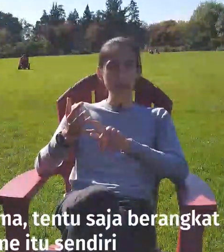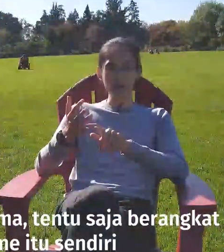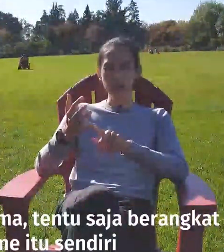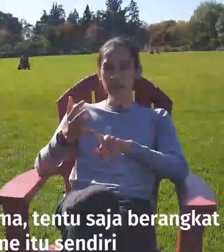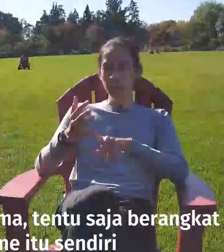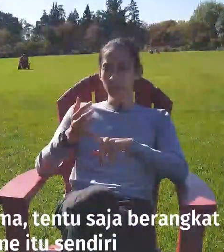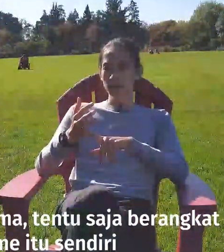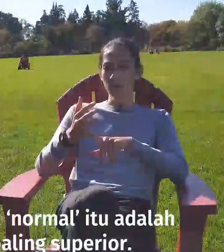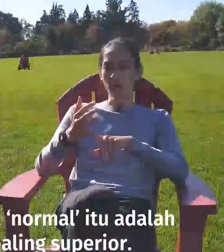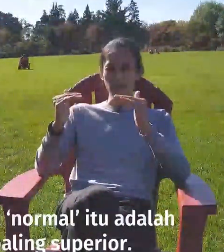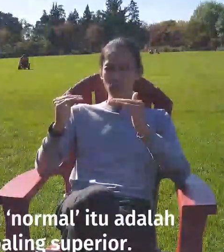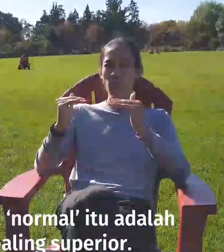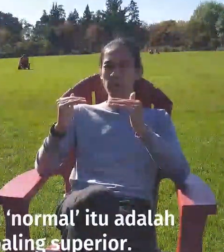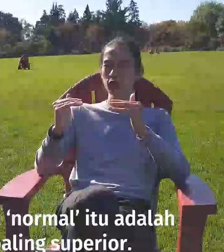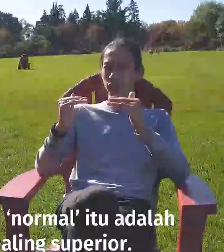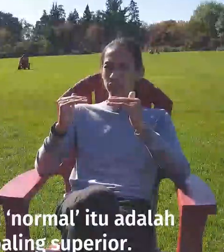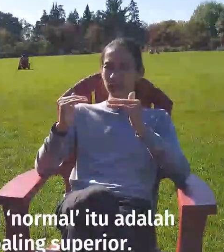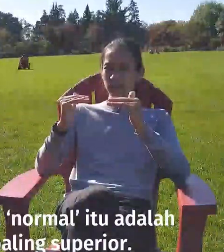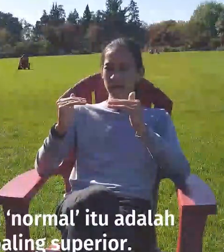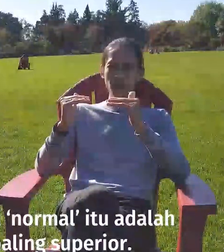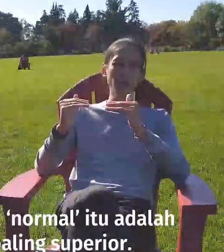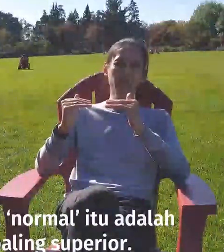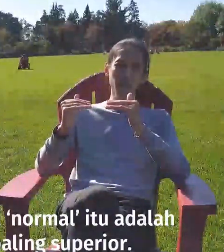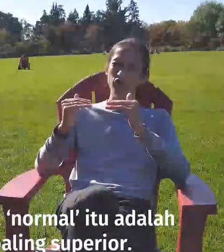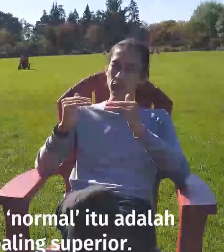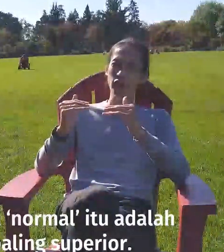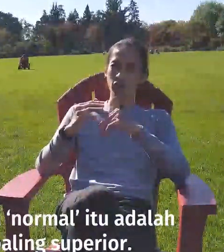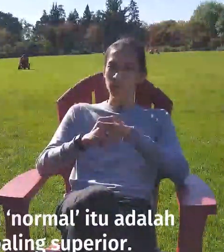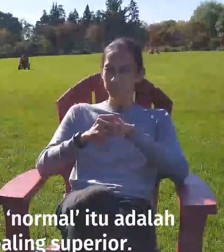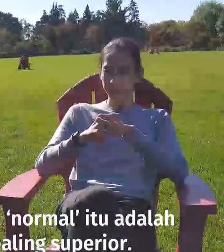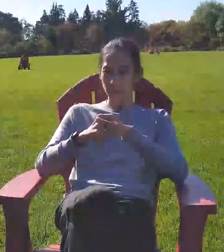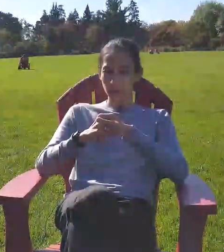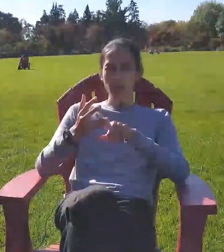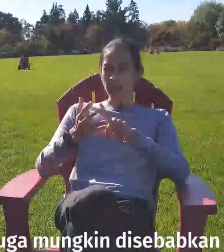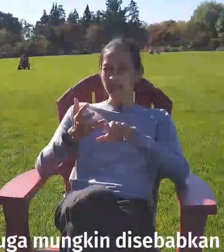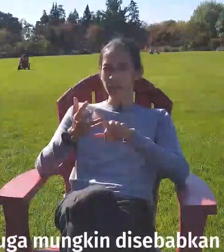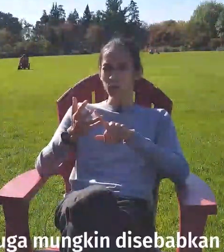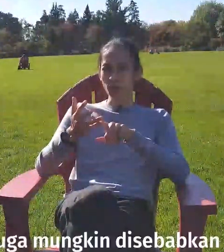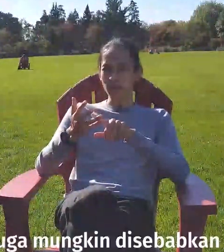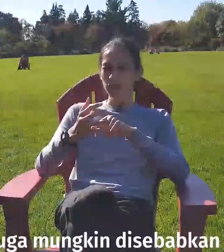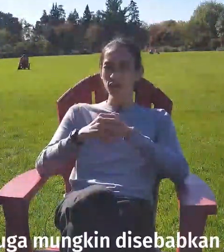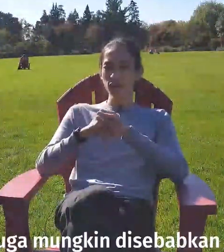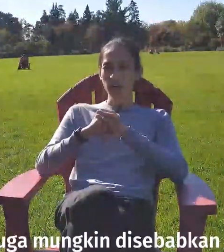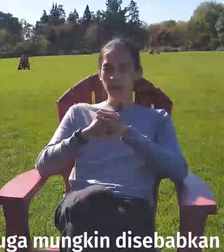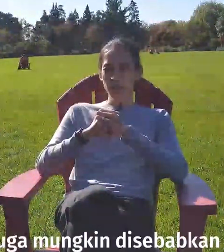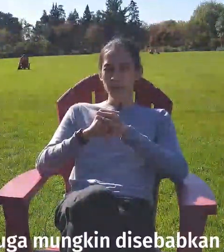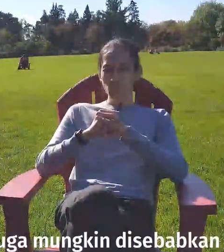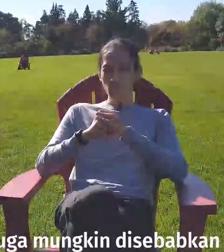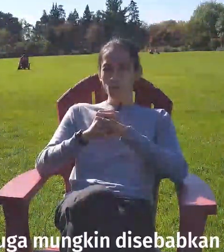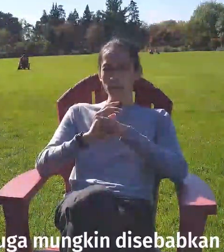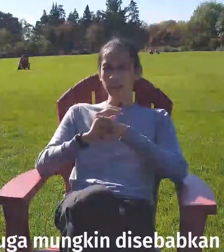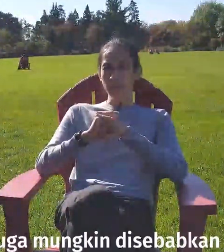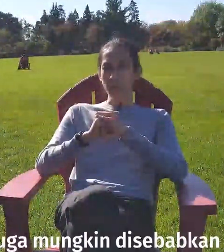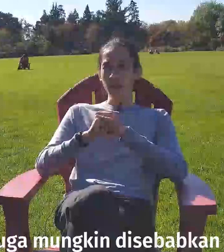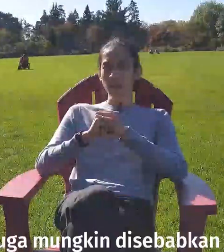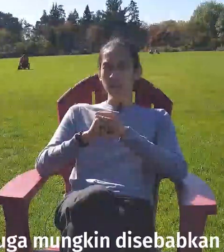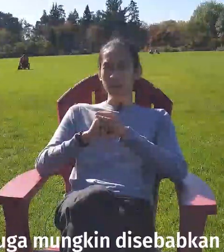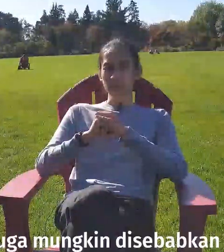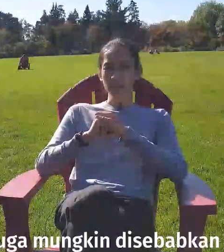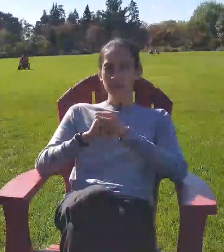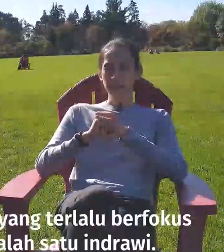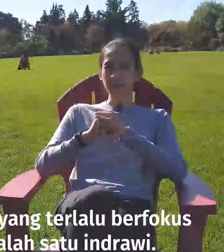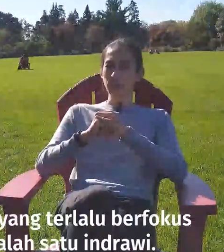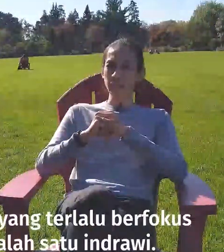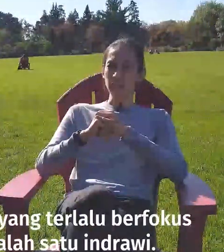ebelisme itu sendiri bahwa Normal itu adalah yang paling Superior alasan kedua itu juga mungkin disebabkan